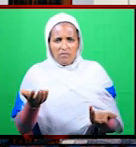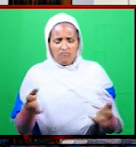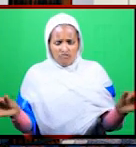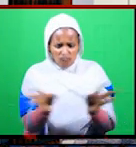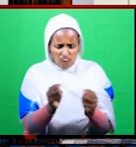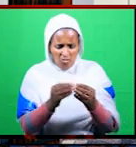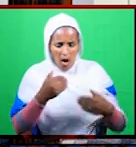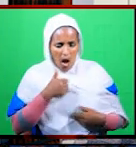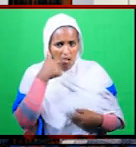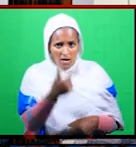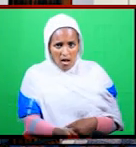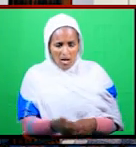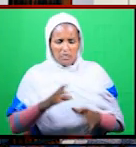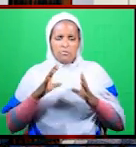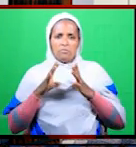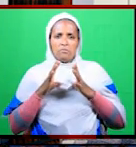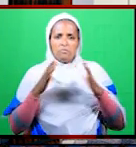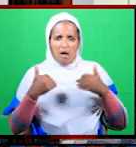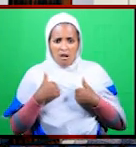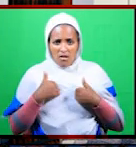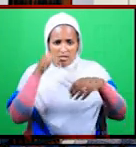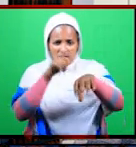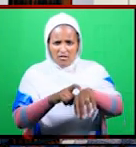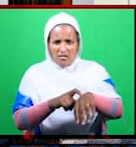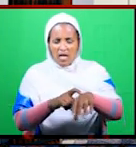ድልብ ተሰብስቦልሻል እያለ ሲዝናና